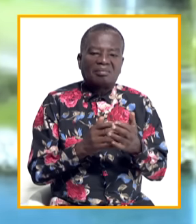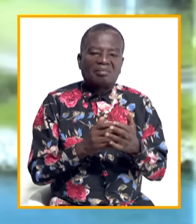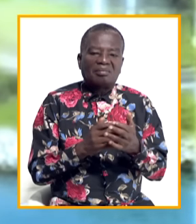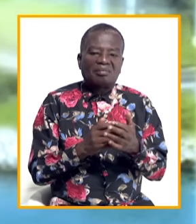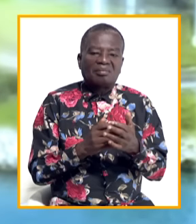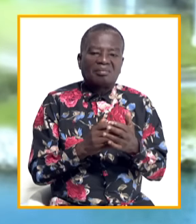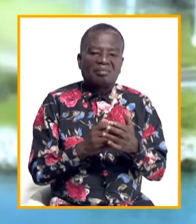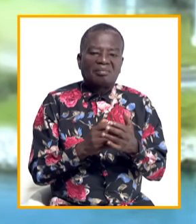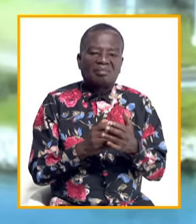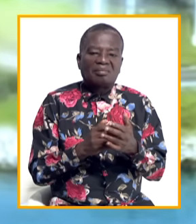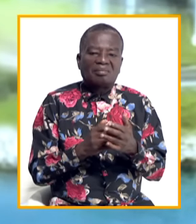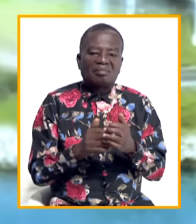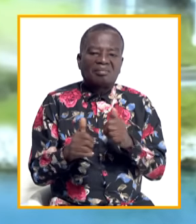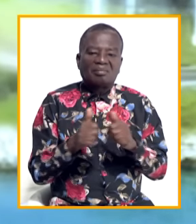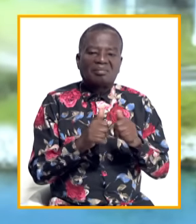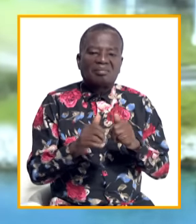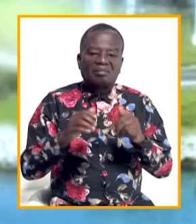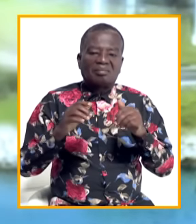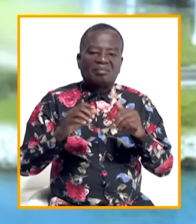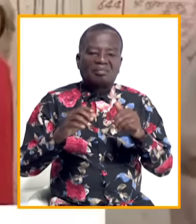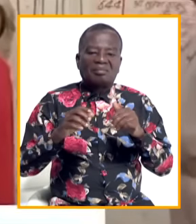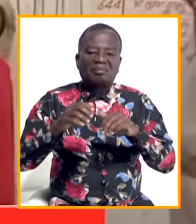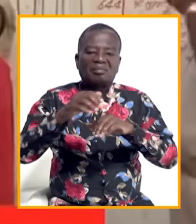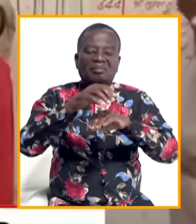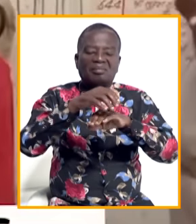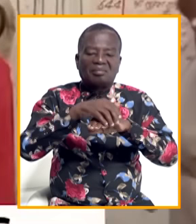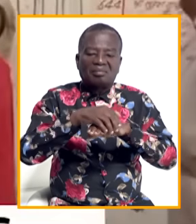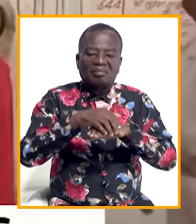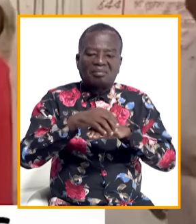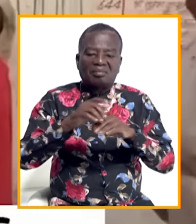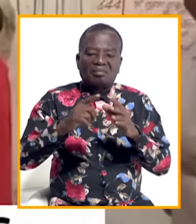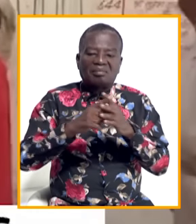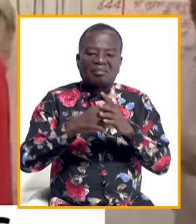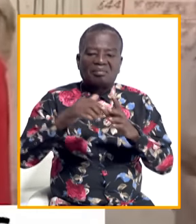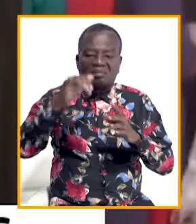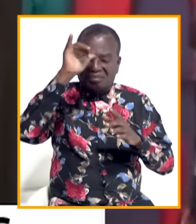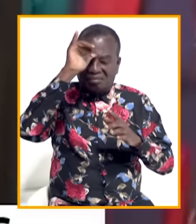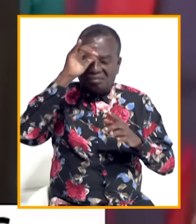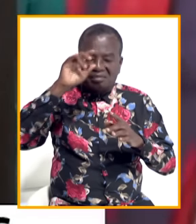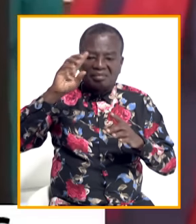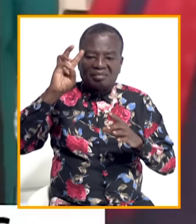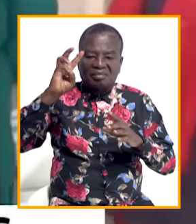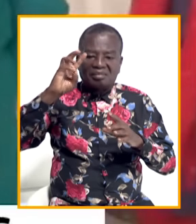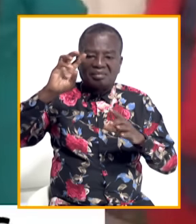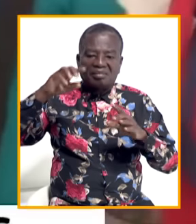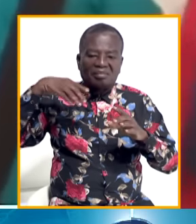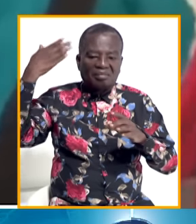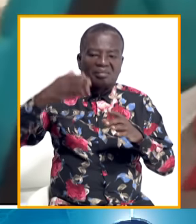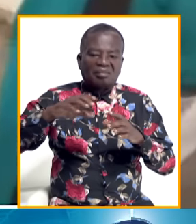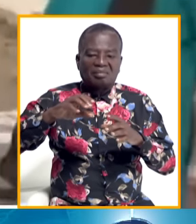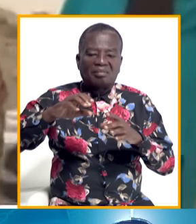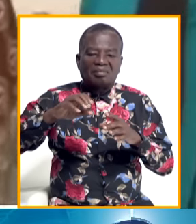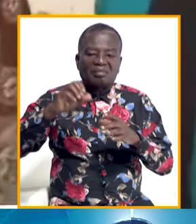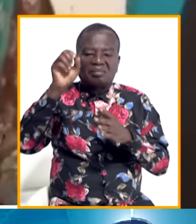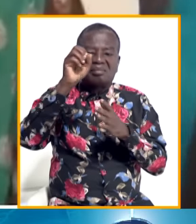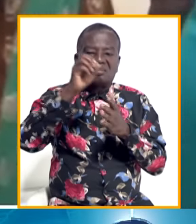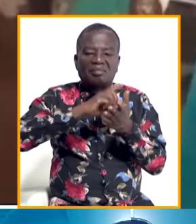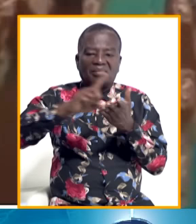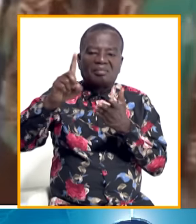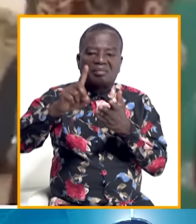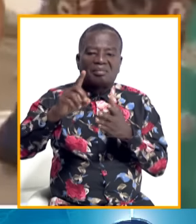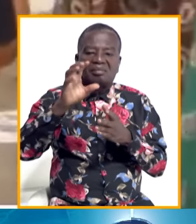Dans le reste de l'actualité en Inde, à partir d'aujourd'hui et pour les 6 prochaines semaines, 970 millions d'Indiens sont appelés aux urnes